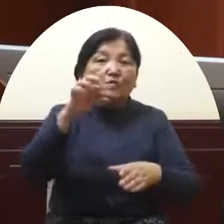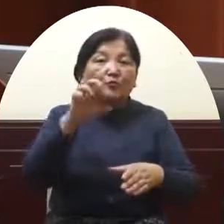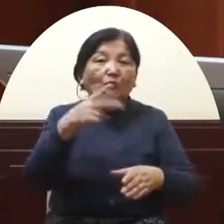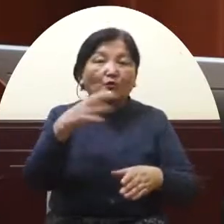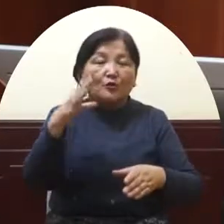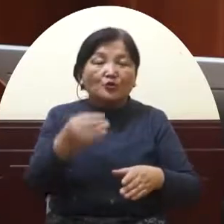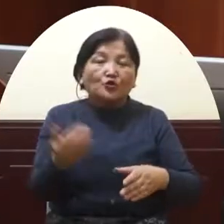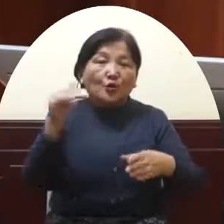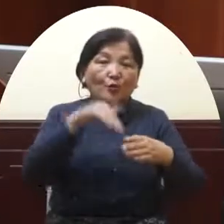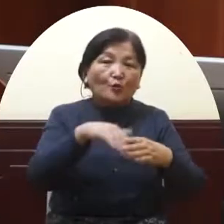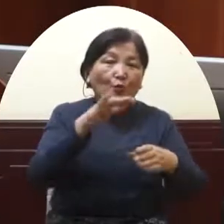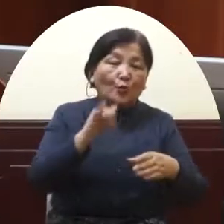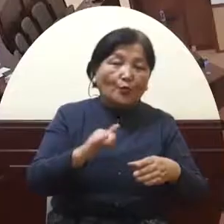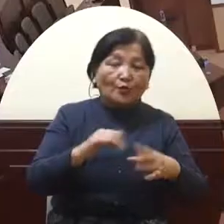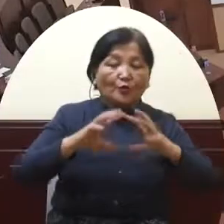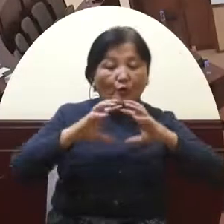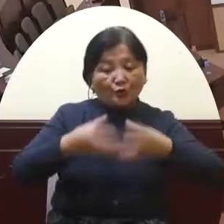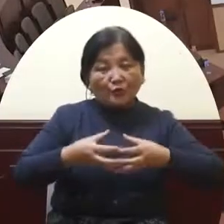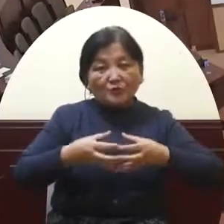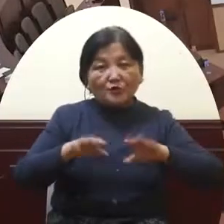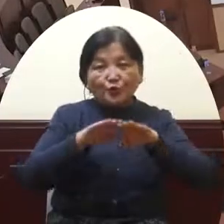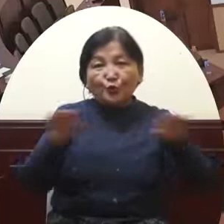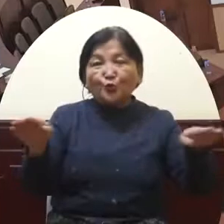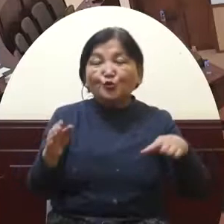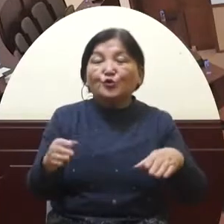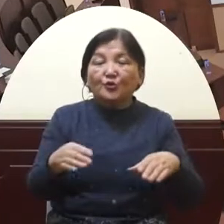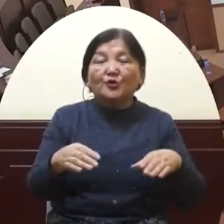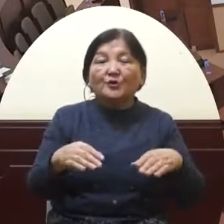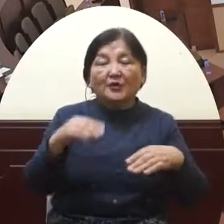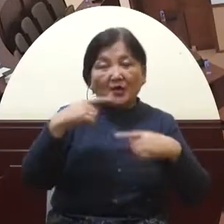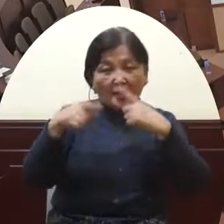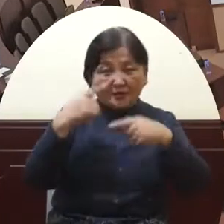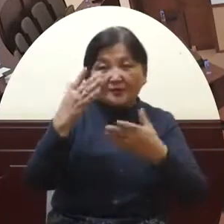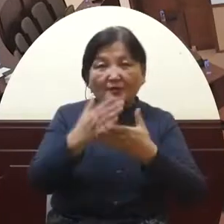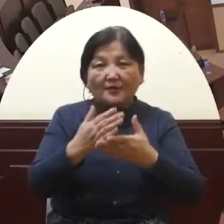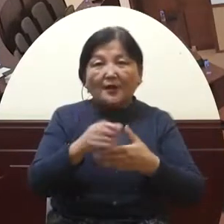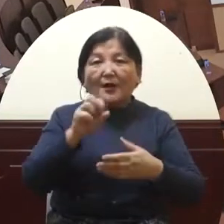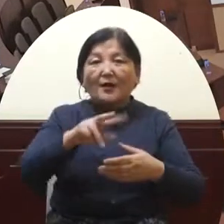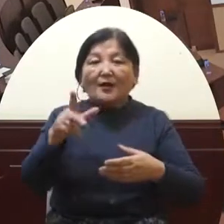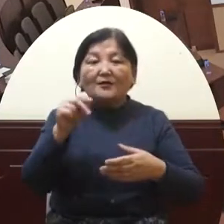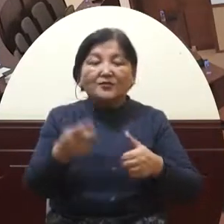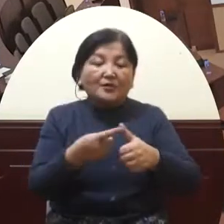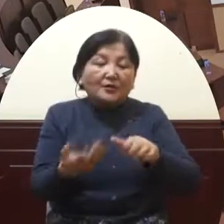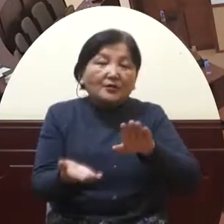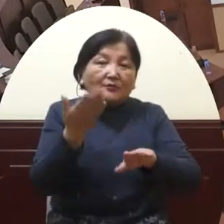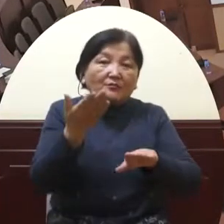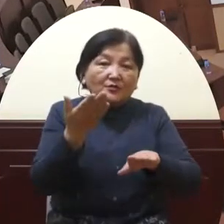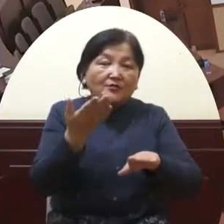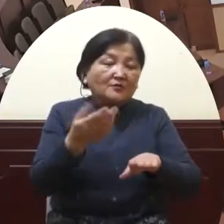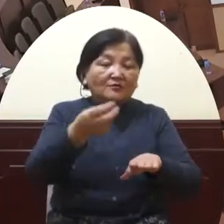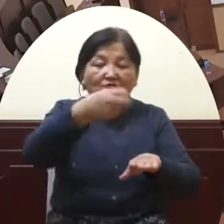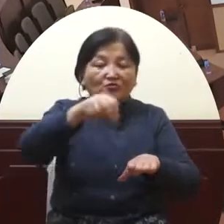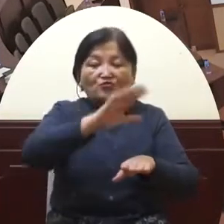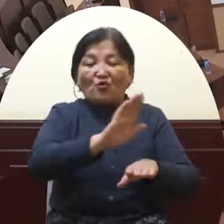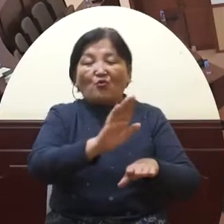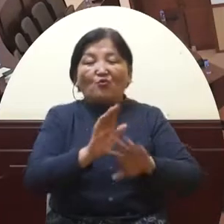бол олон улсын төрчлөгийн төвшөнд тавигддаг. Өөрөлд би альч нэр дэвшигчийн төлөө саналаа өгөхгүй гэдэг сонголтыг хийх тухай асуудал.